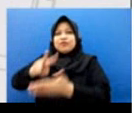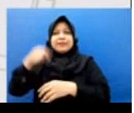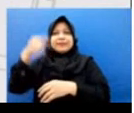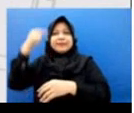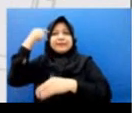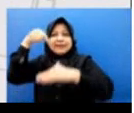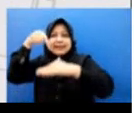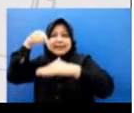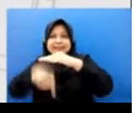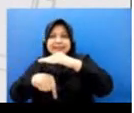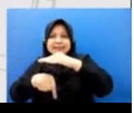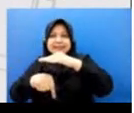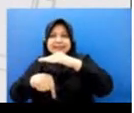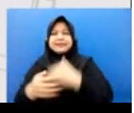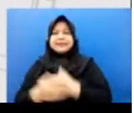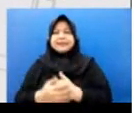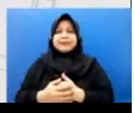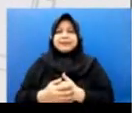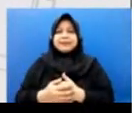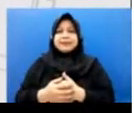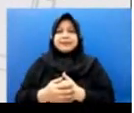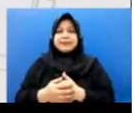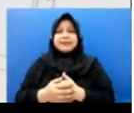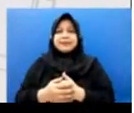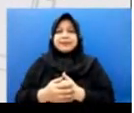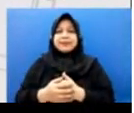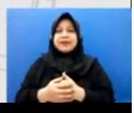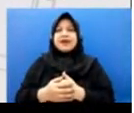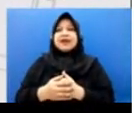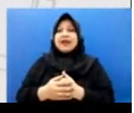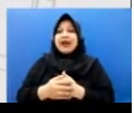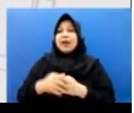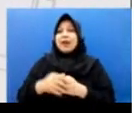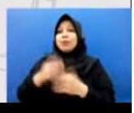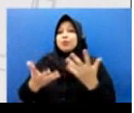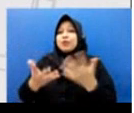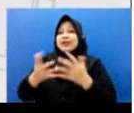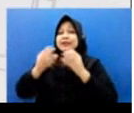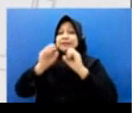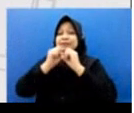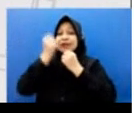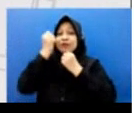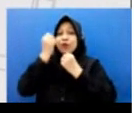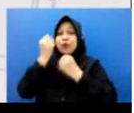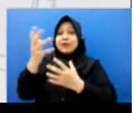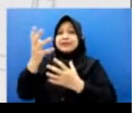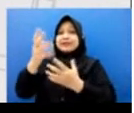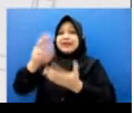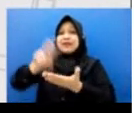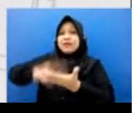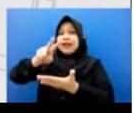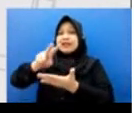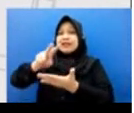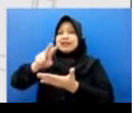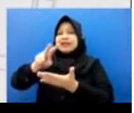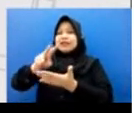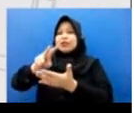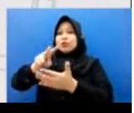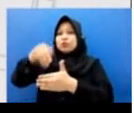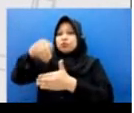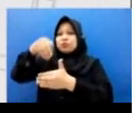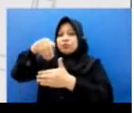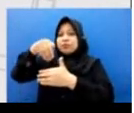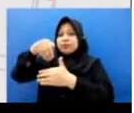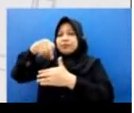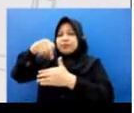itu tersembunyi di media sosial atau di internet sebagai perpustakaan terbesar